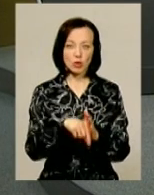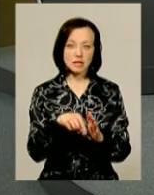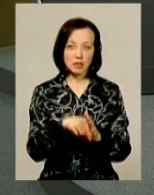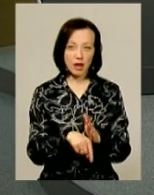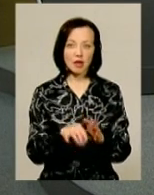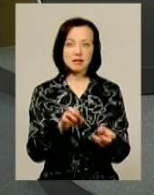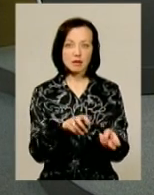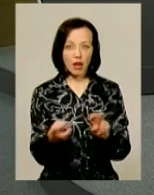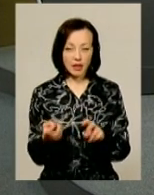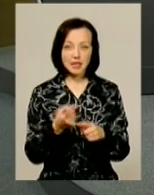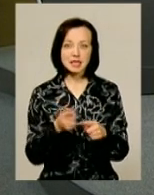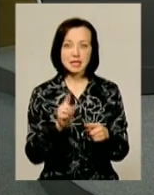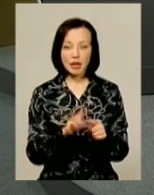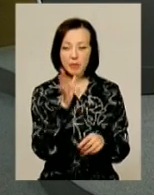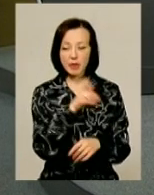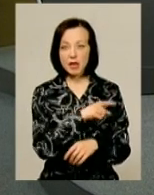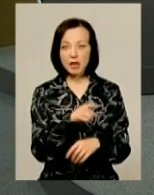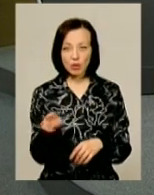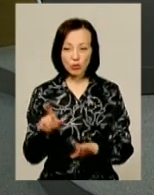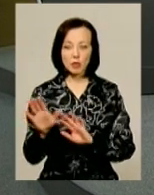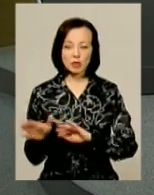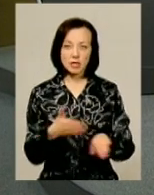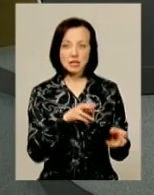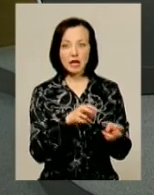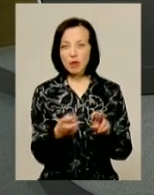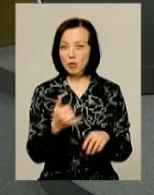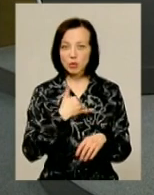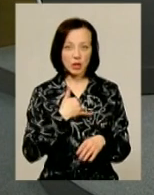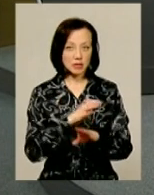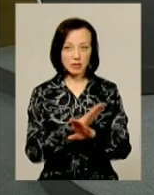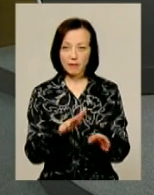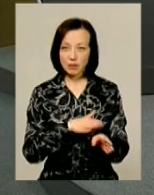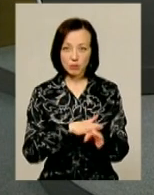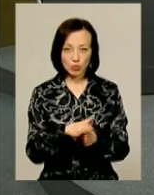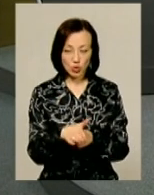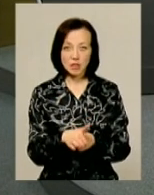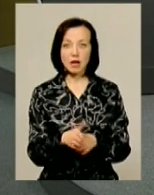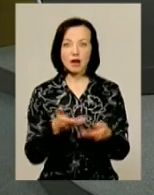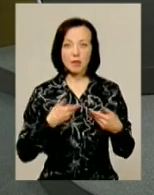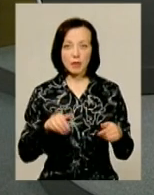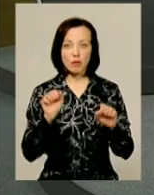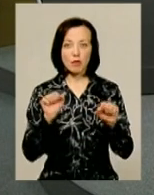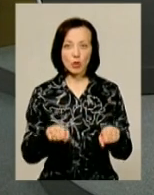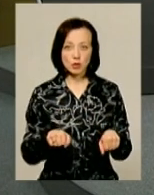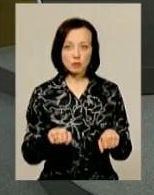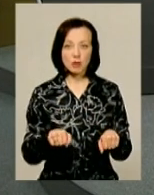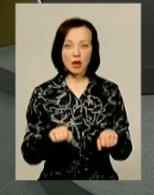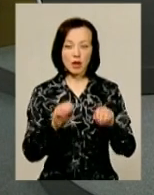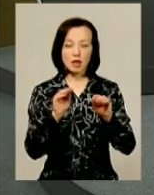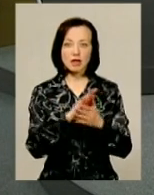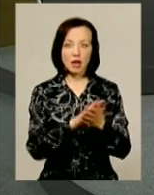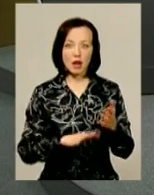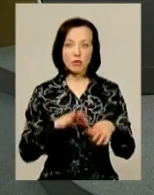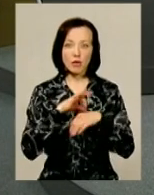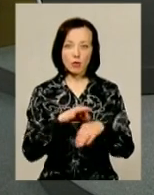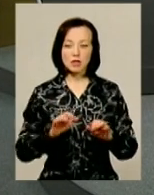вона загине. Тобто цей період ми пройшли, загибель в нас не відмічається, ми можемо далі вже проводити